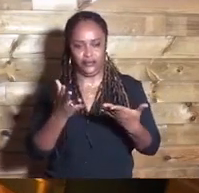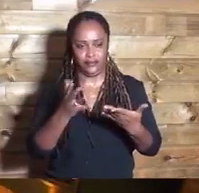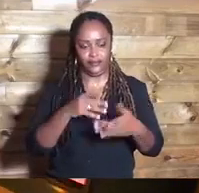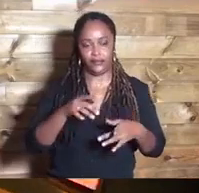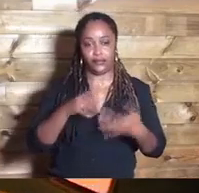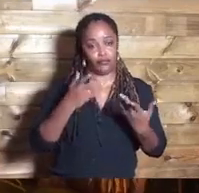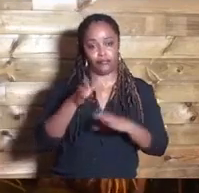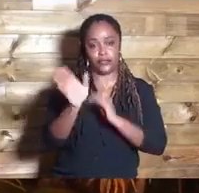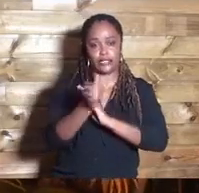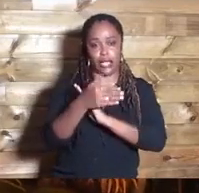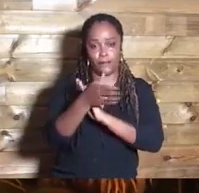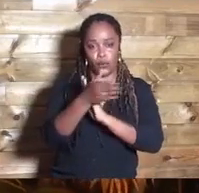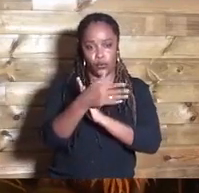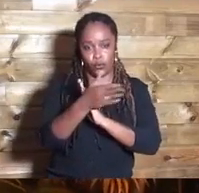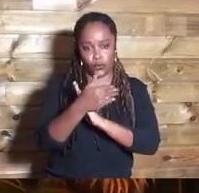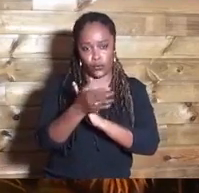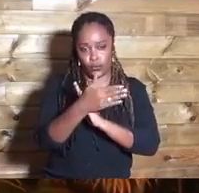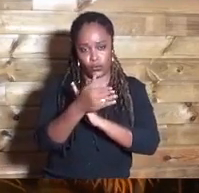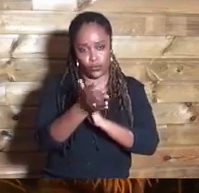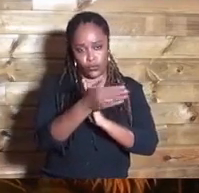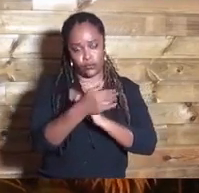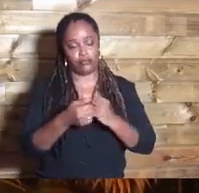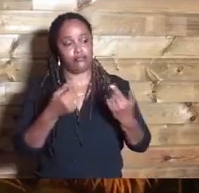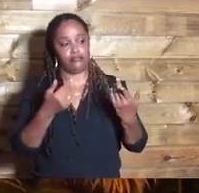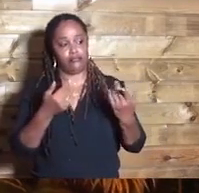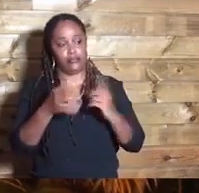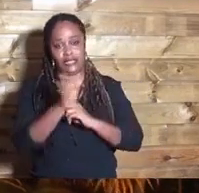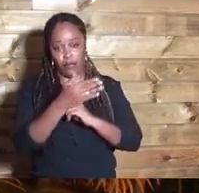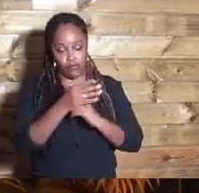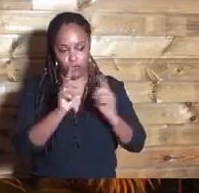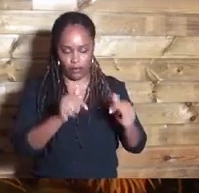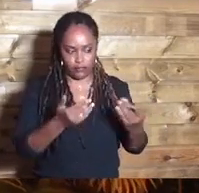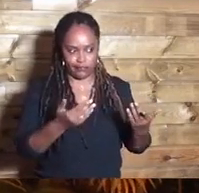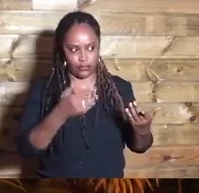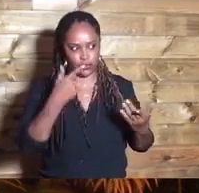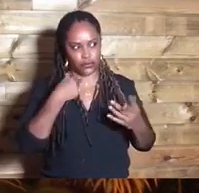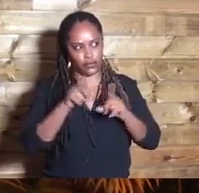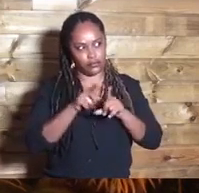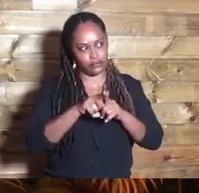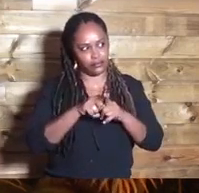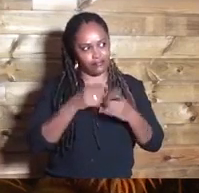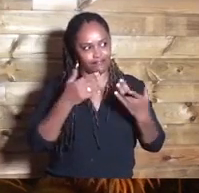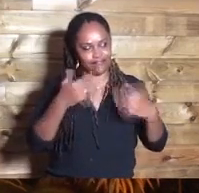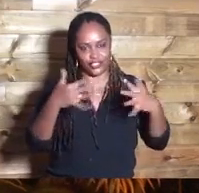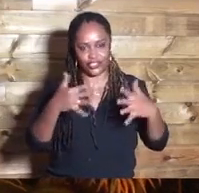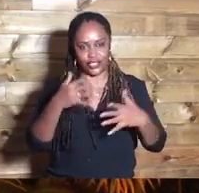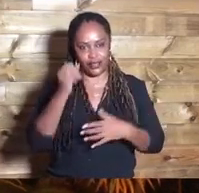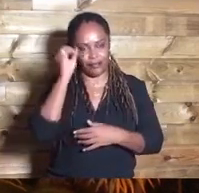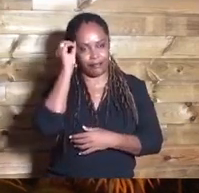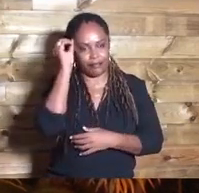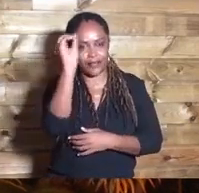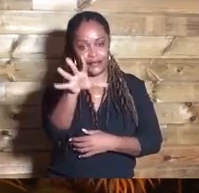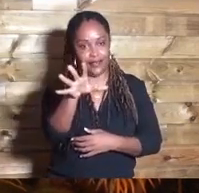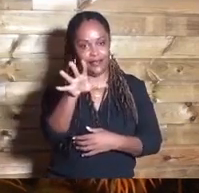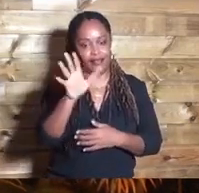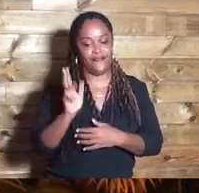guadeloupéen, à laquelle j'assiste depuis quelques années, annonçait selon moi largement ce phénomène. J'ai su que